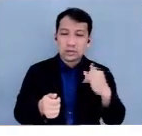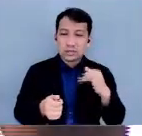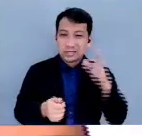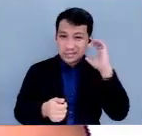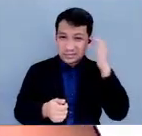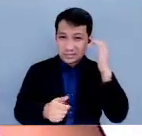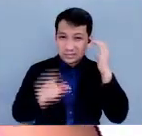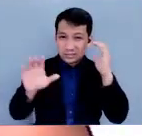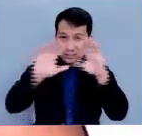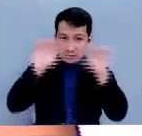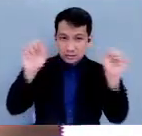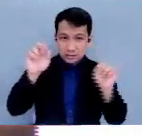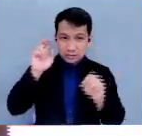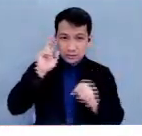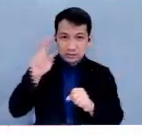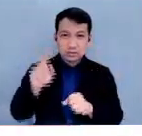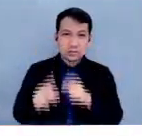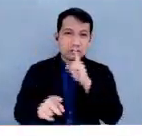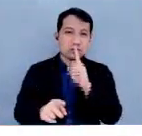mauna!